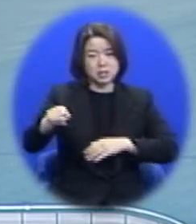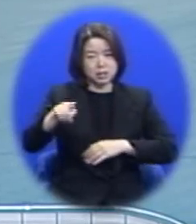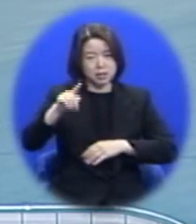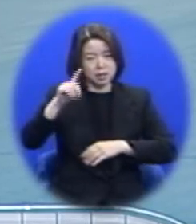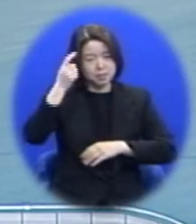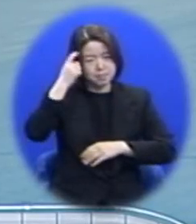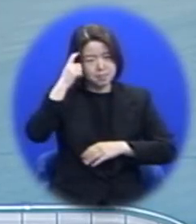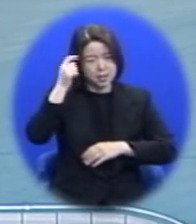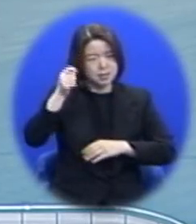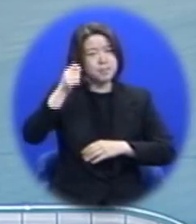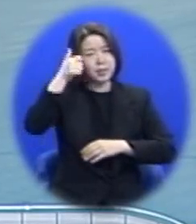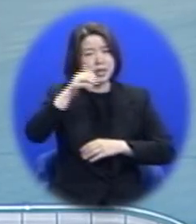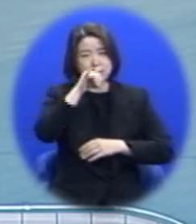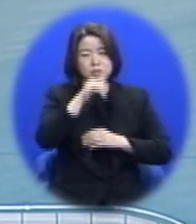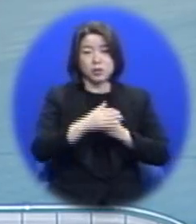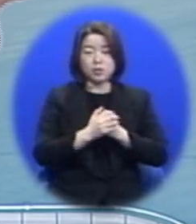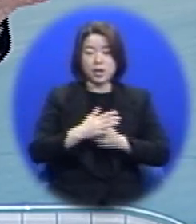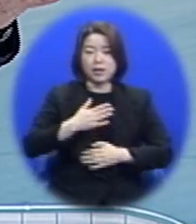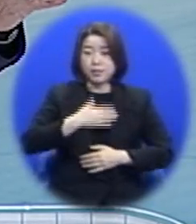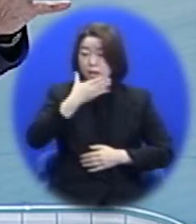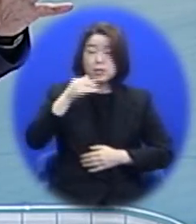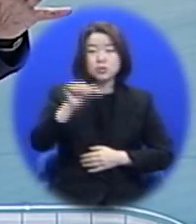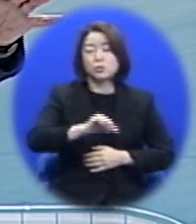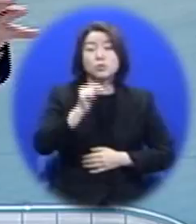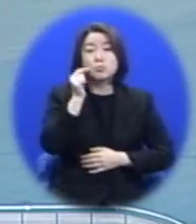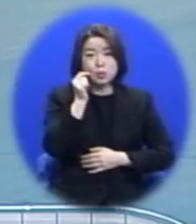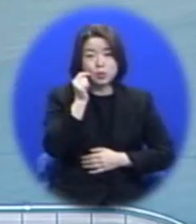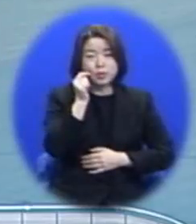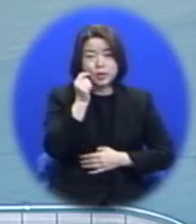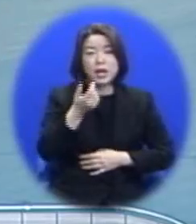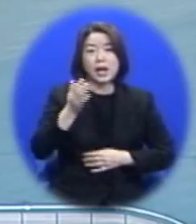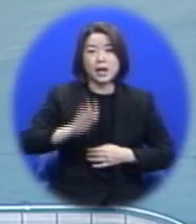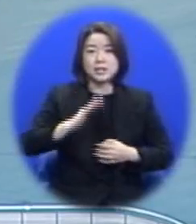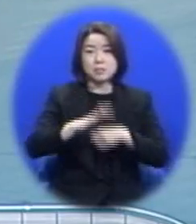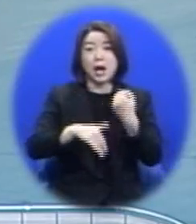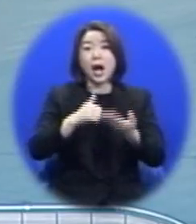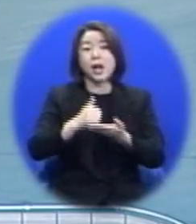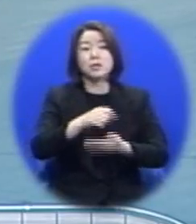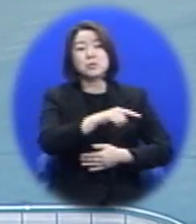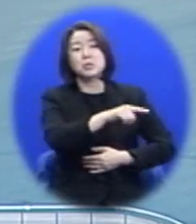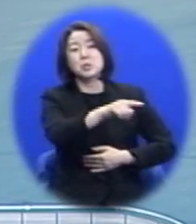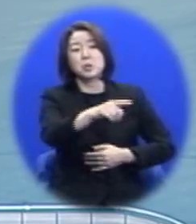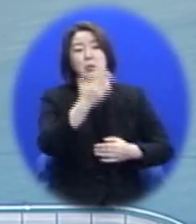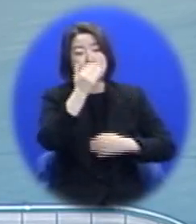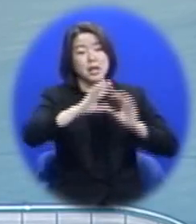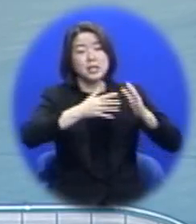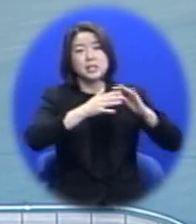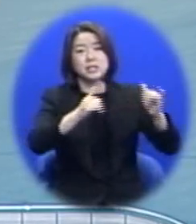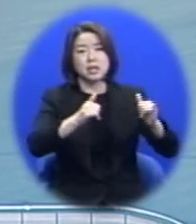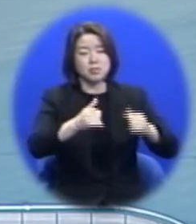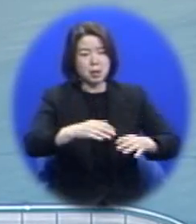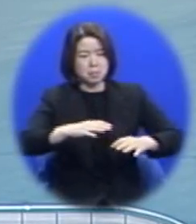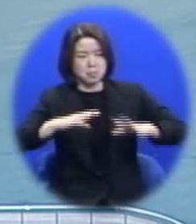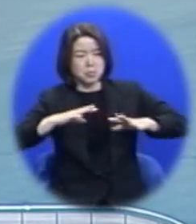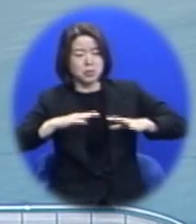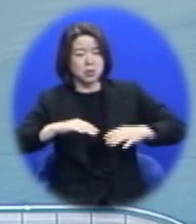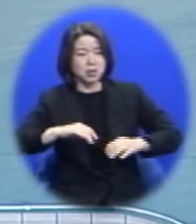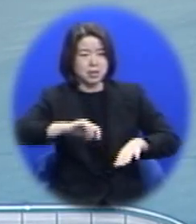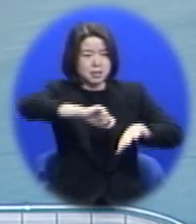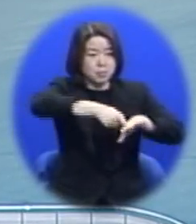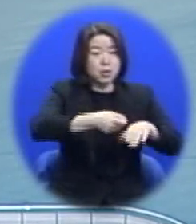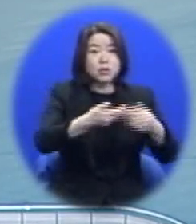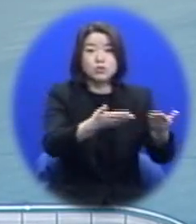냅니다. 내가 저주할 수는 없지만 하나님이 저 이스라엘을 무섭도록 징계할 수 있는